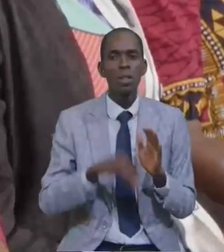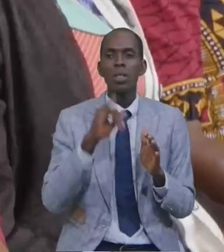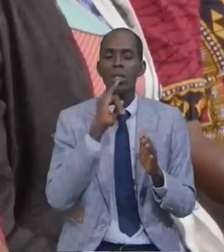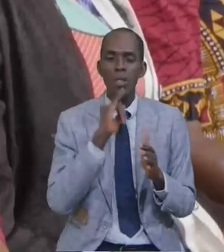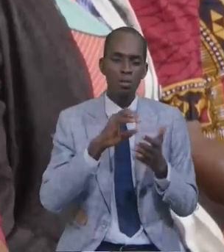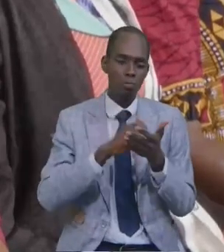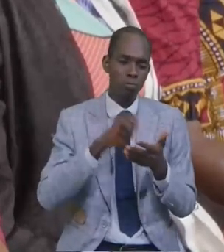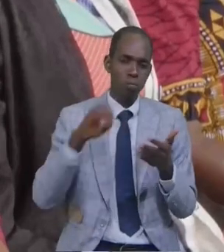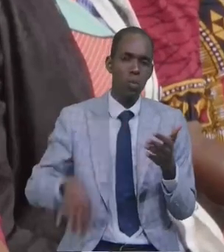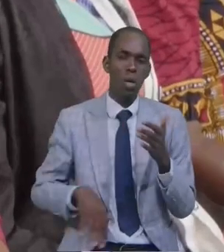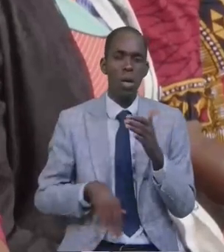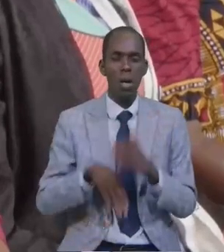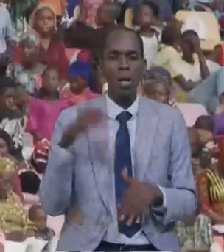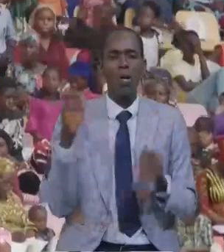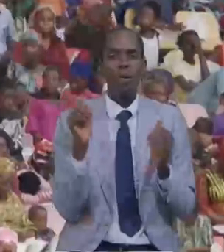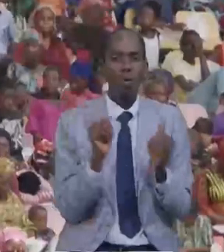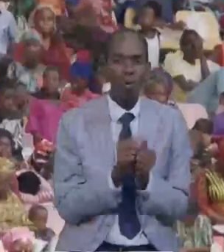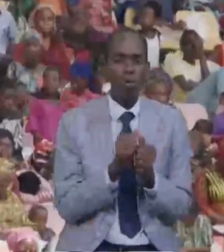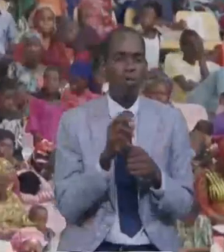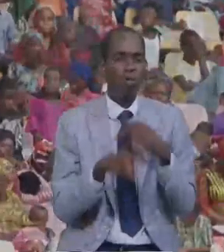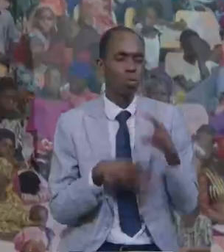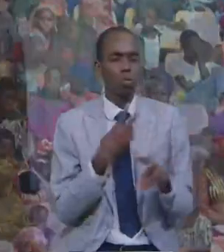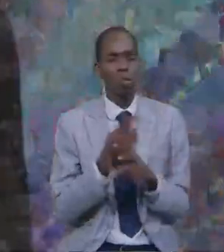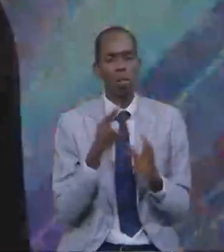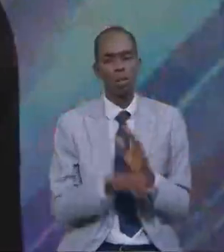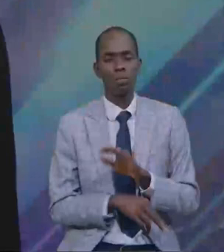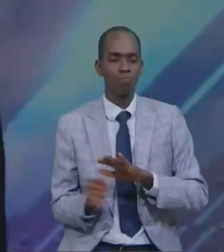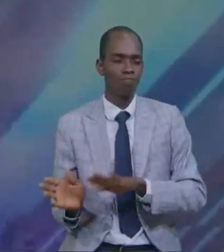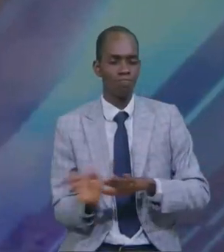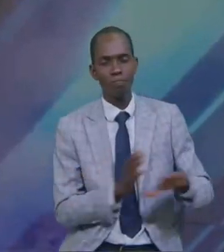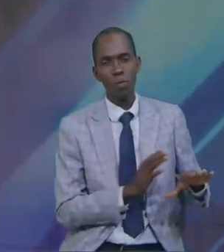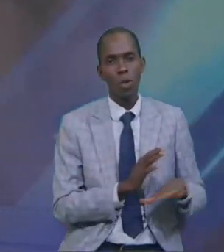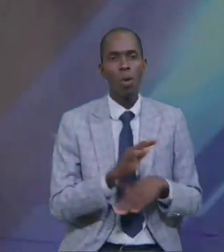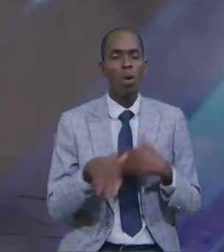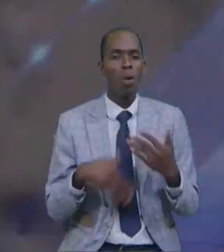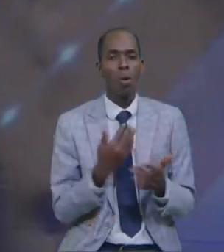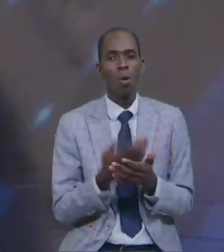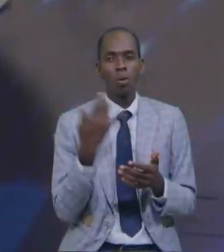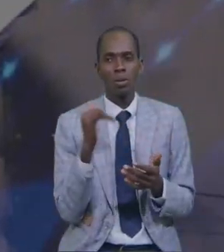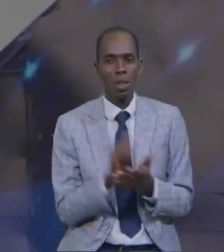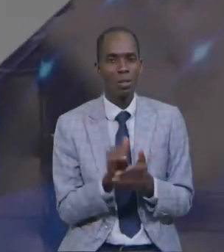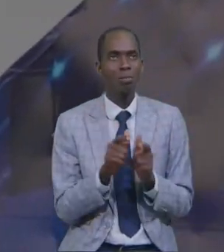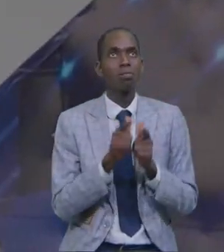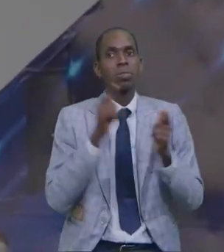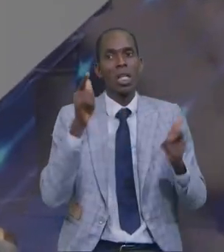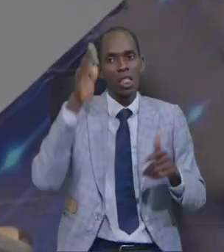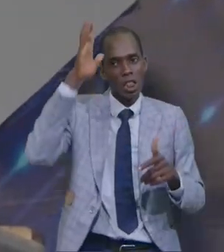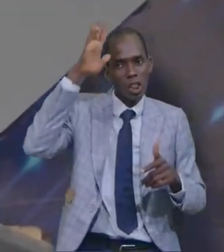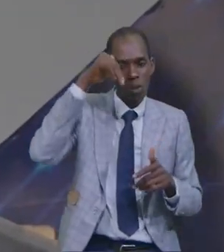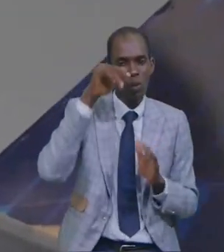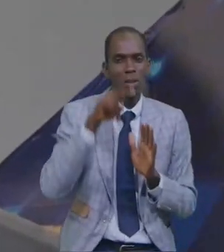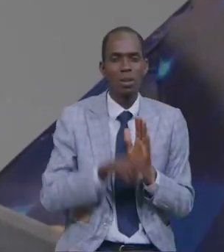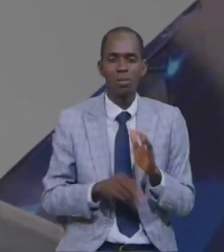Tout autre souillure, débarrassez-vous de cela. Et recevez la douceur